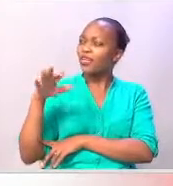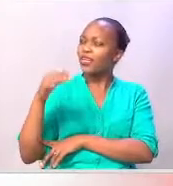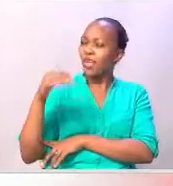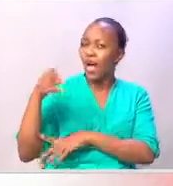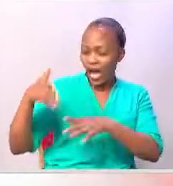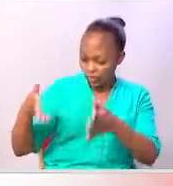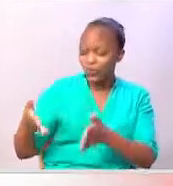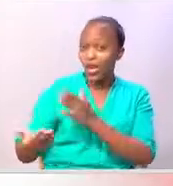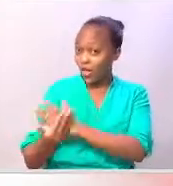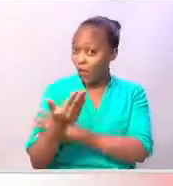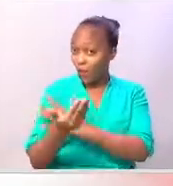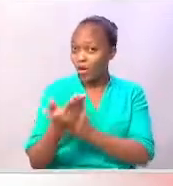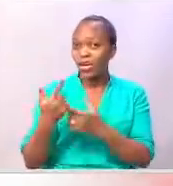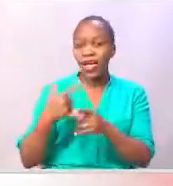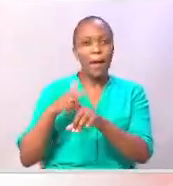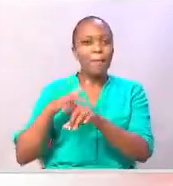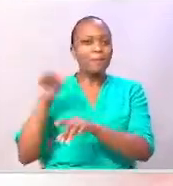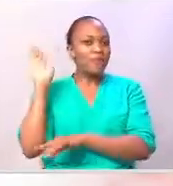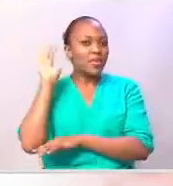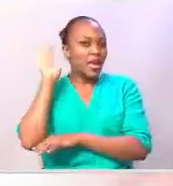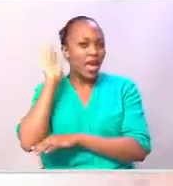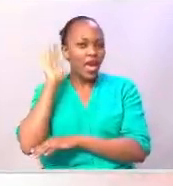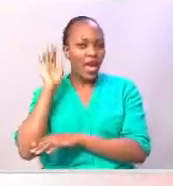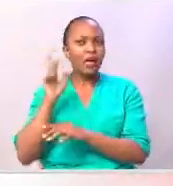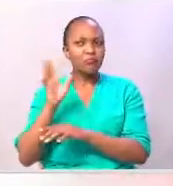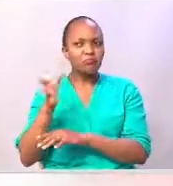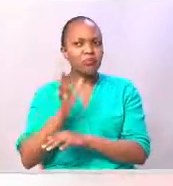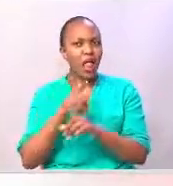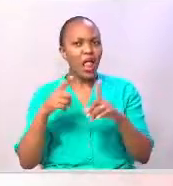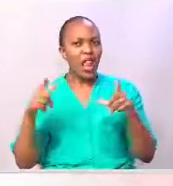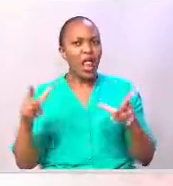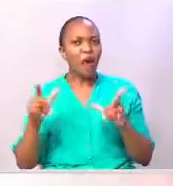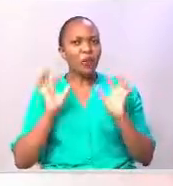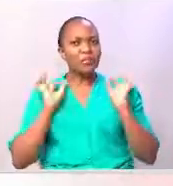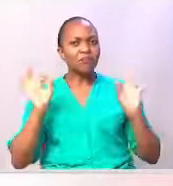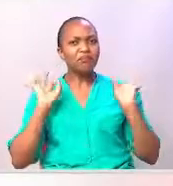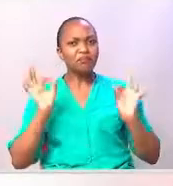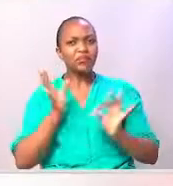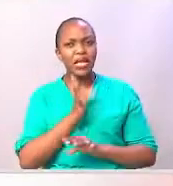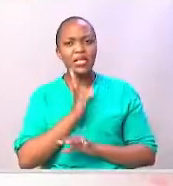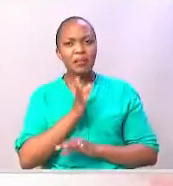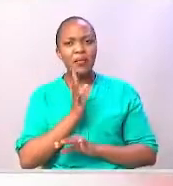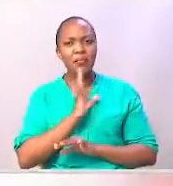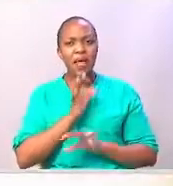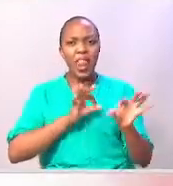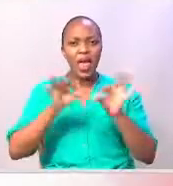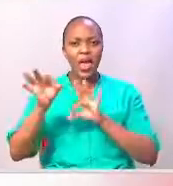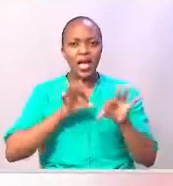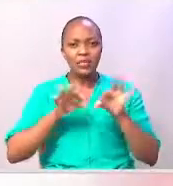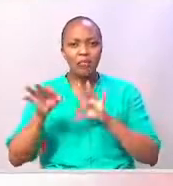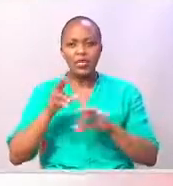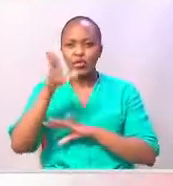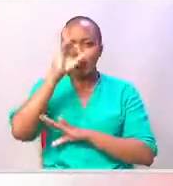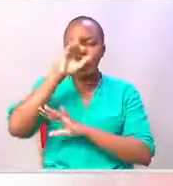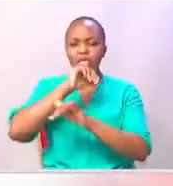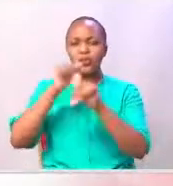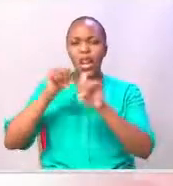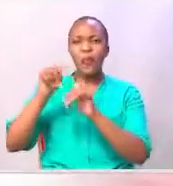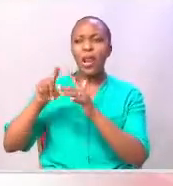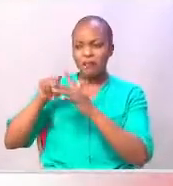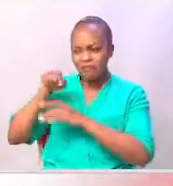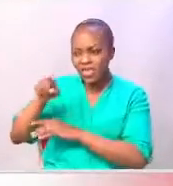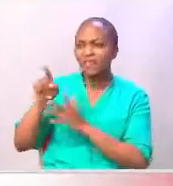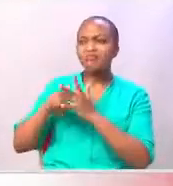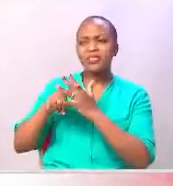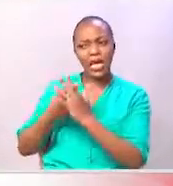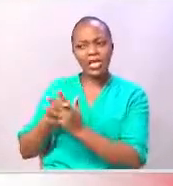Leo asubuhi ndio nilisikia akiongea lugha mzuri, akaambia serikali yeye ndiye alianza kupiga bibi yake na